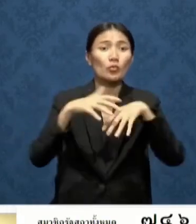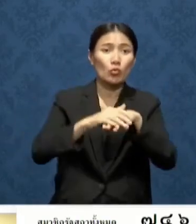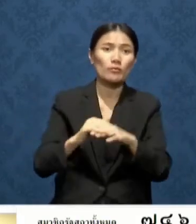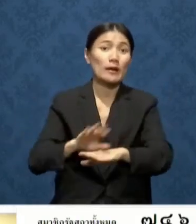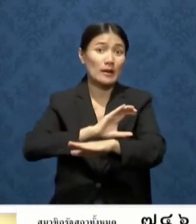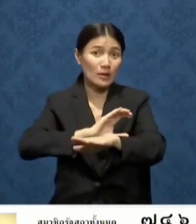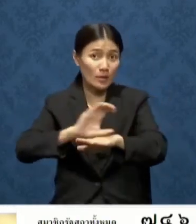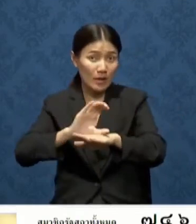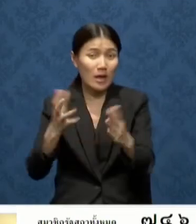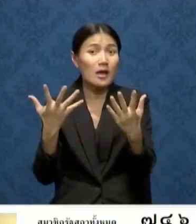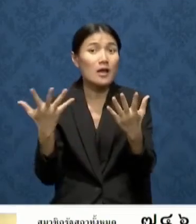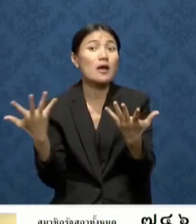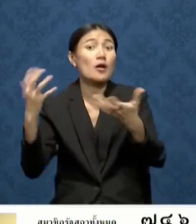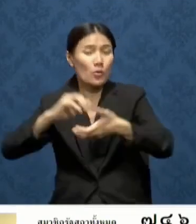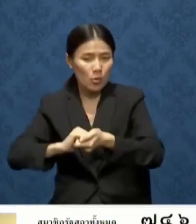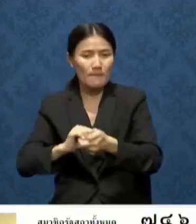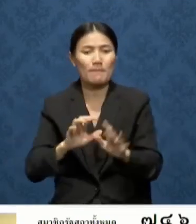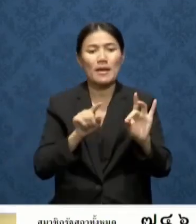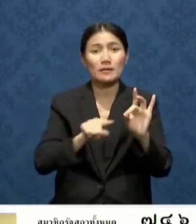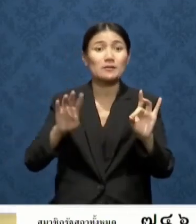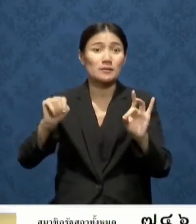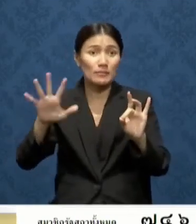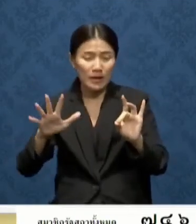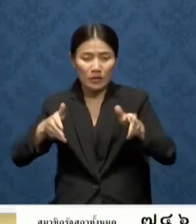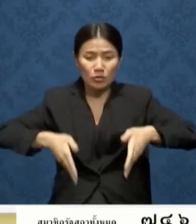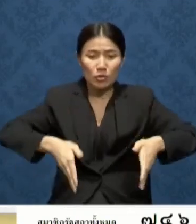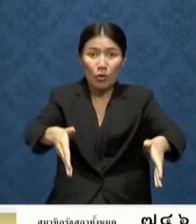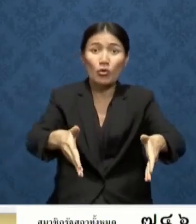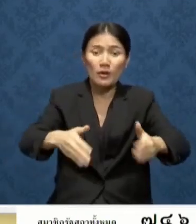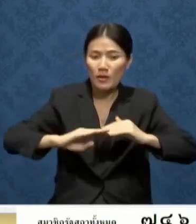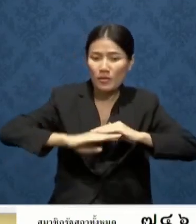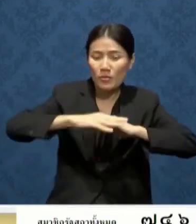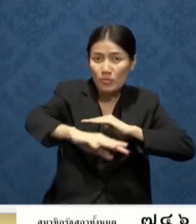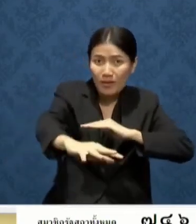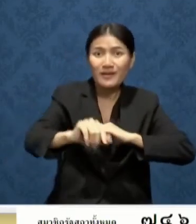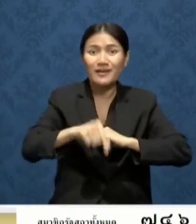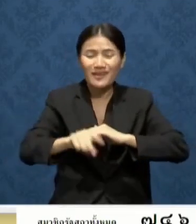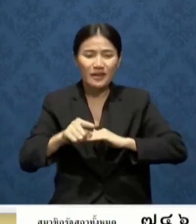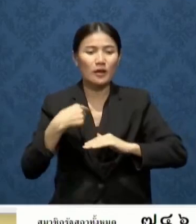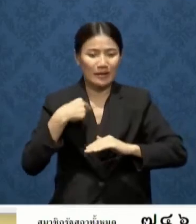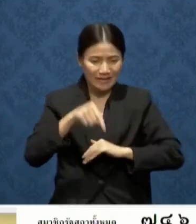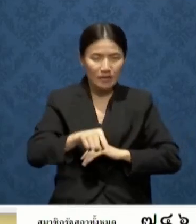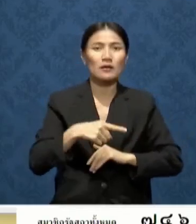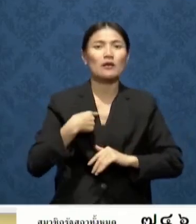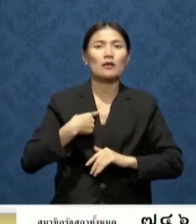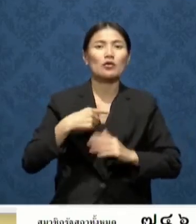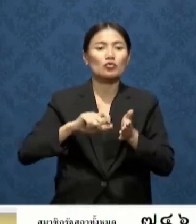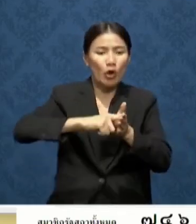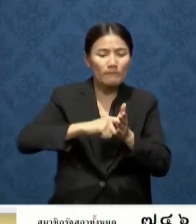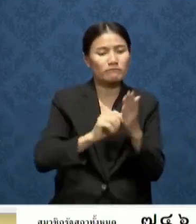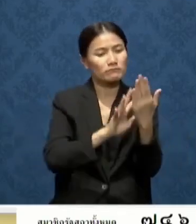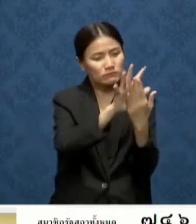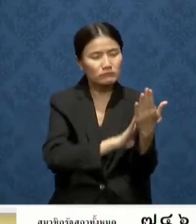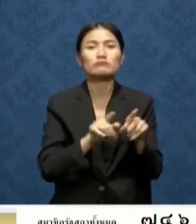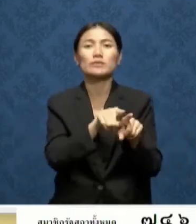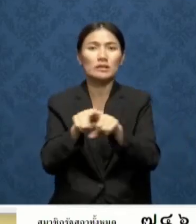8 ถึ 45 บาทกระจายงบ ซ้อมและบำรงถนน อย่างทั่วถึงและเป็ธรรม ไมใช่บุริลันำโดงรายลเอ